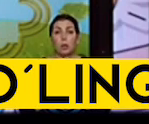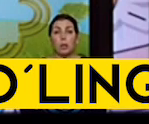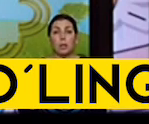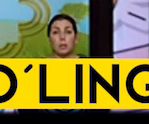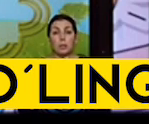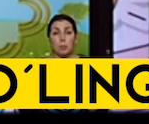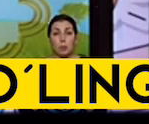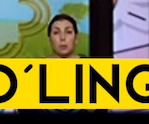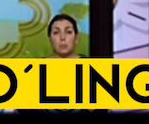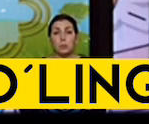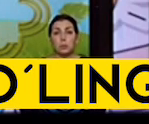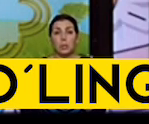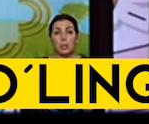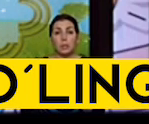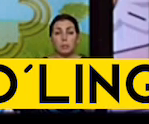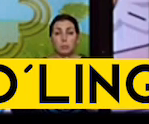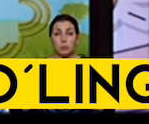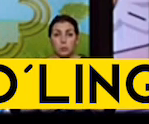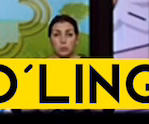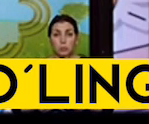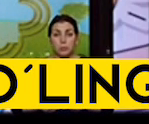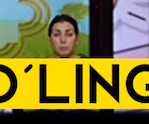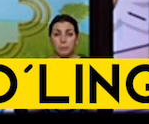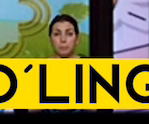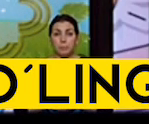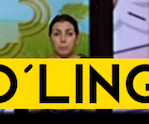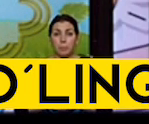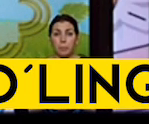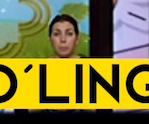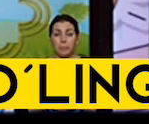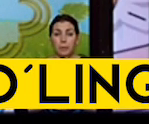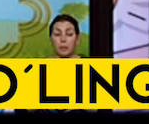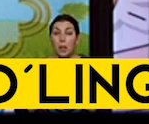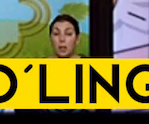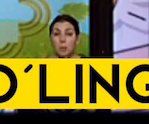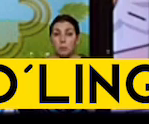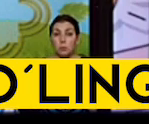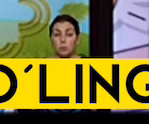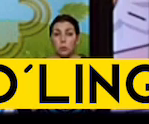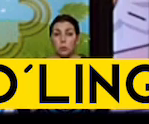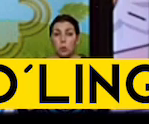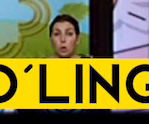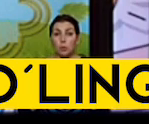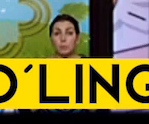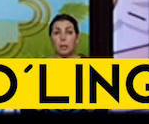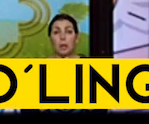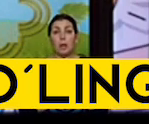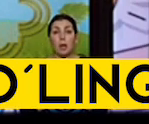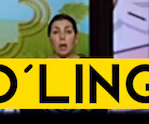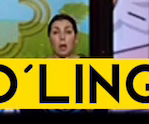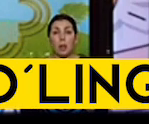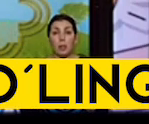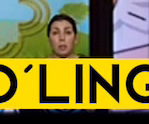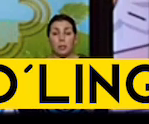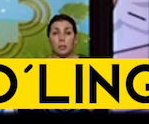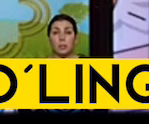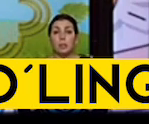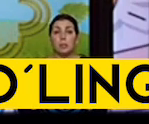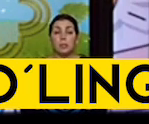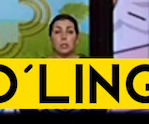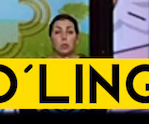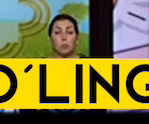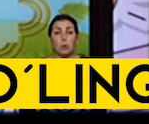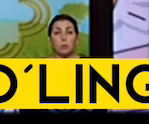bo'lsa, men ham o'sha yerdaman, debdi. Demak, nima uchun qolibdi? Ahillik, inoqlik bor